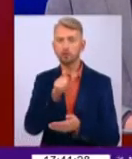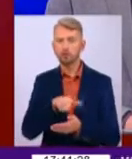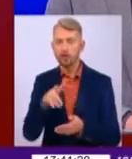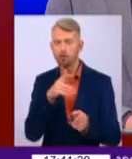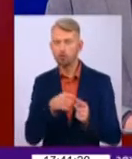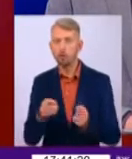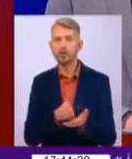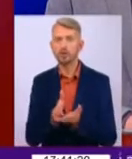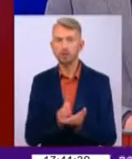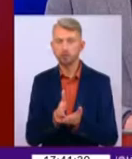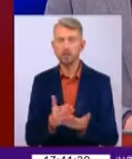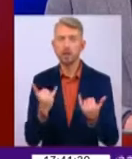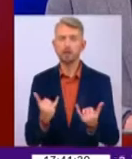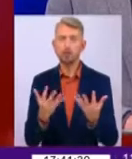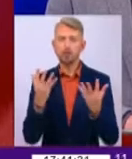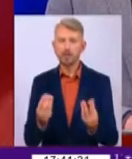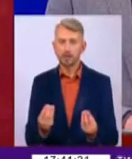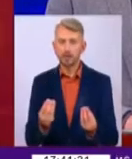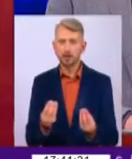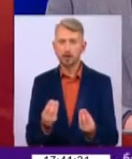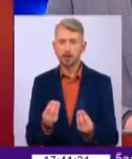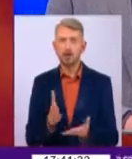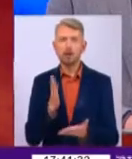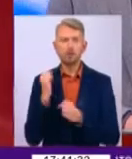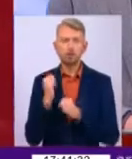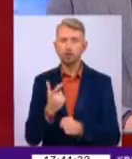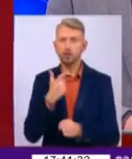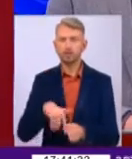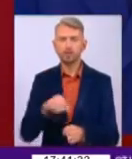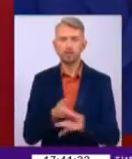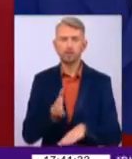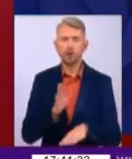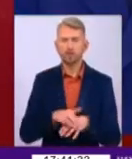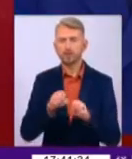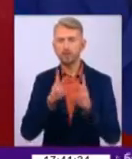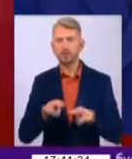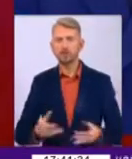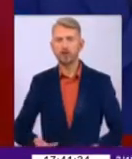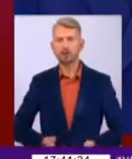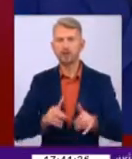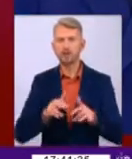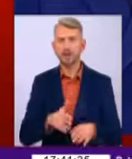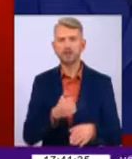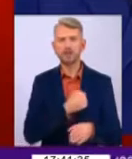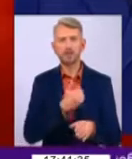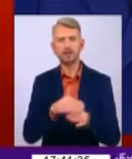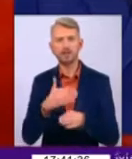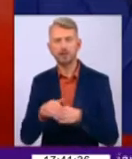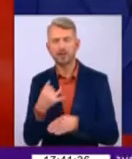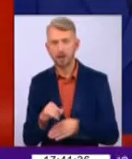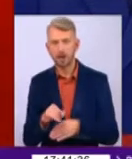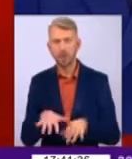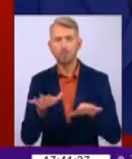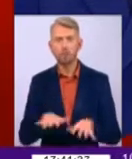службе службы на сегодняшний день несут на себе всю тяжесть обеспечения жизнедеятельности частей в